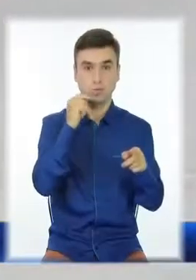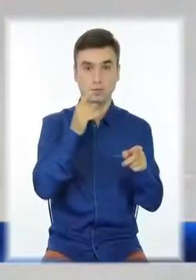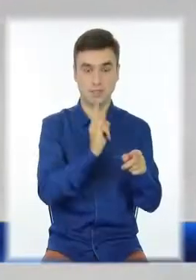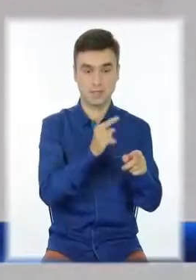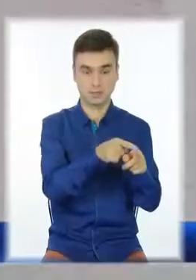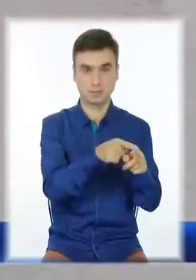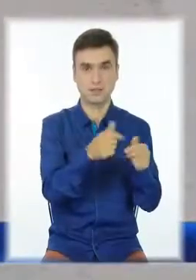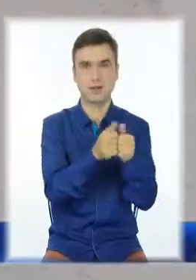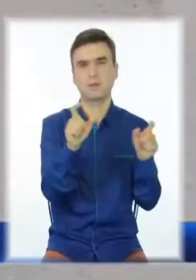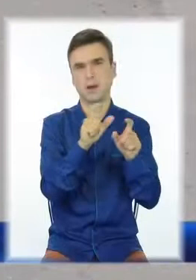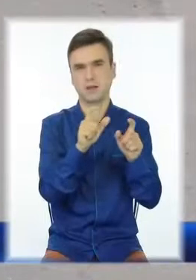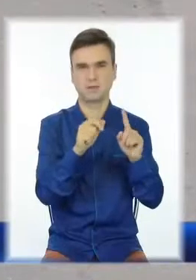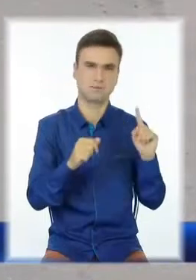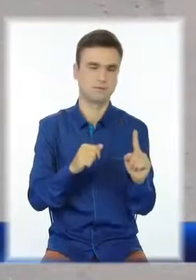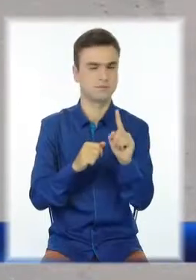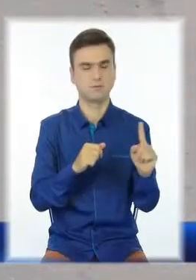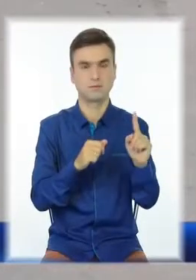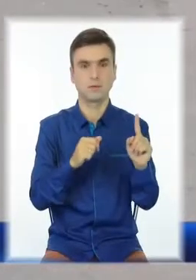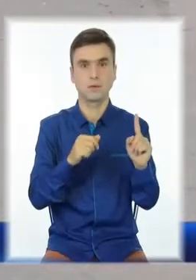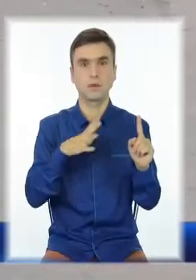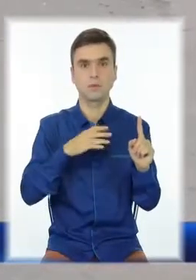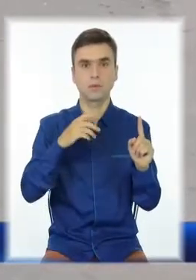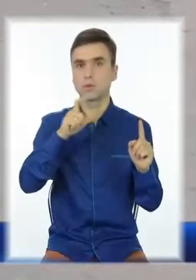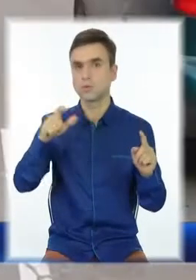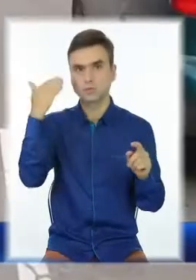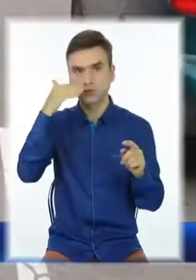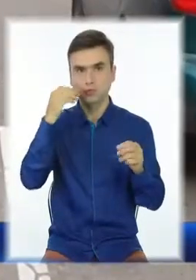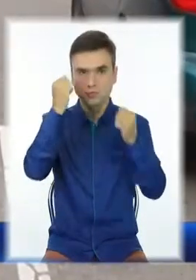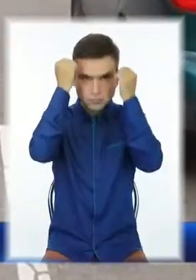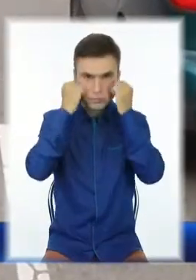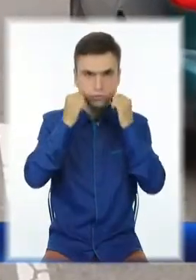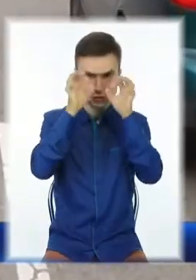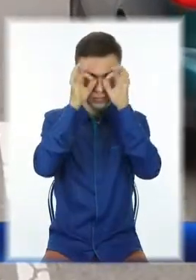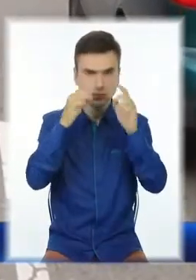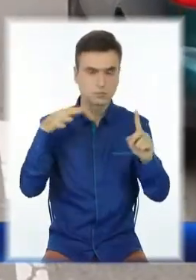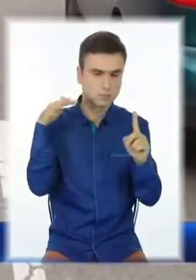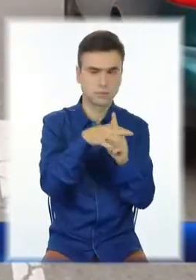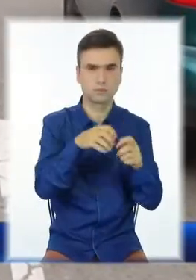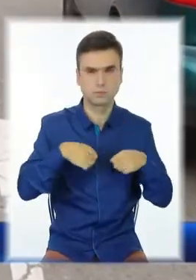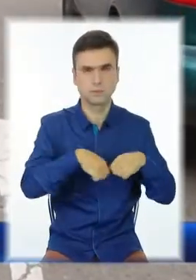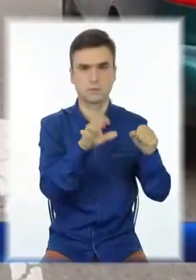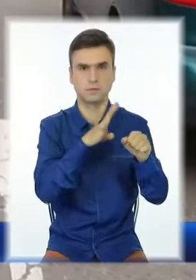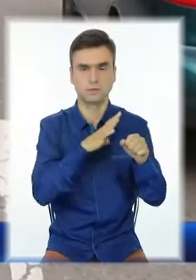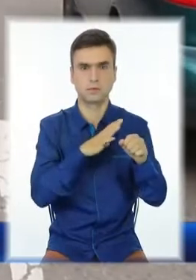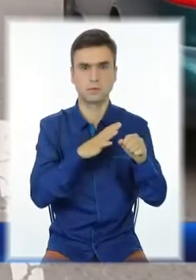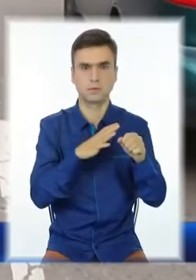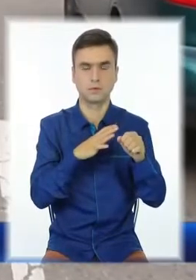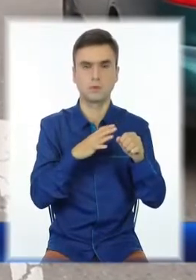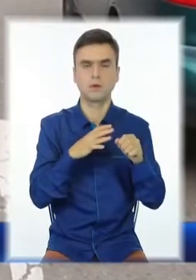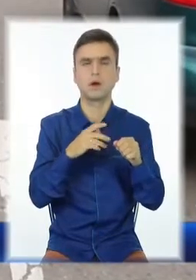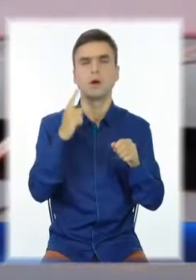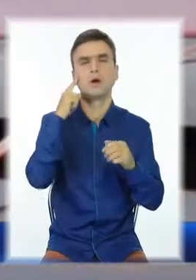таксиста. Водії впевнені, їх хочуть залякати, щоб ті відмовились від своїх вимог про підняття тарифів на